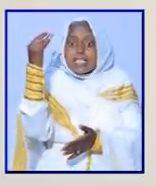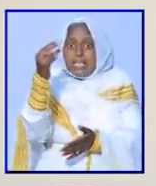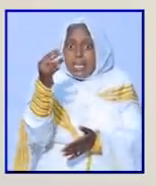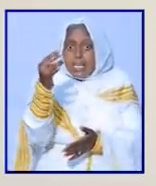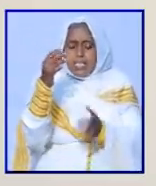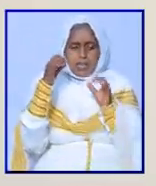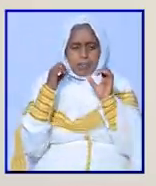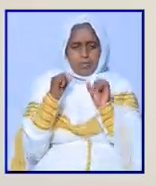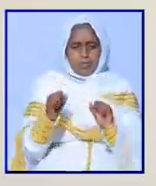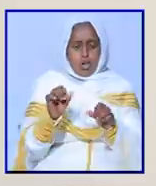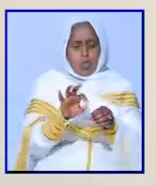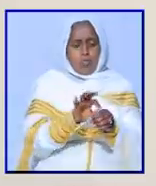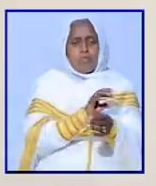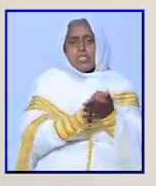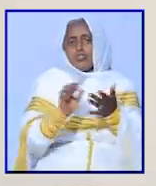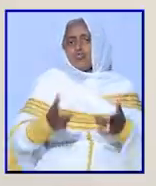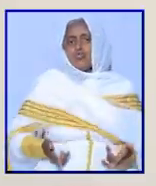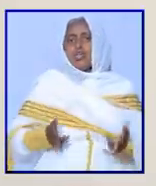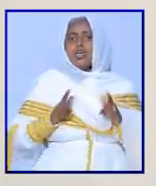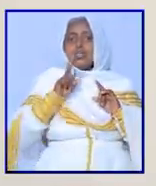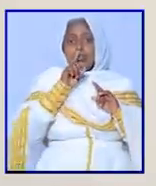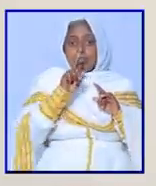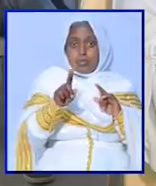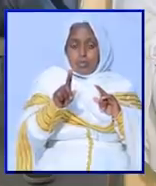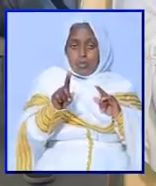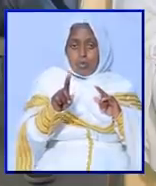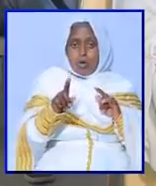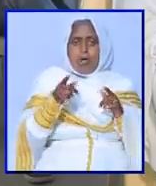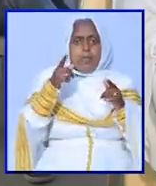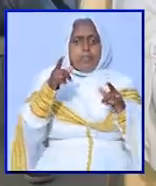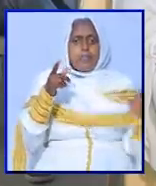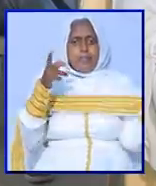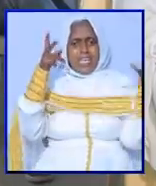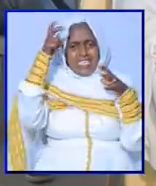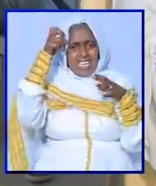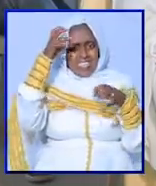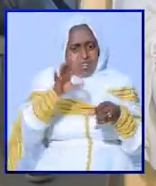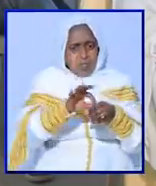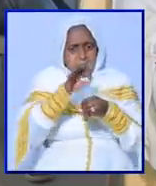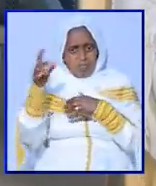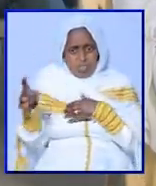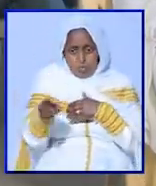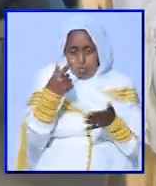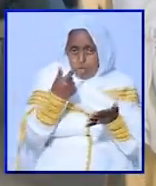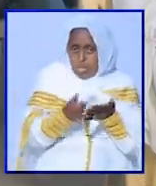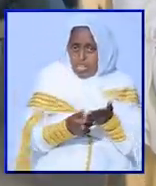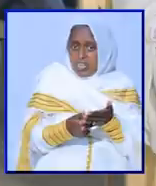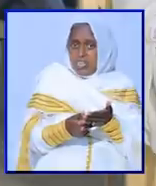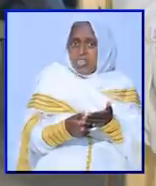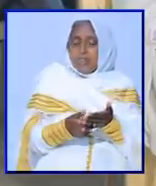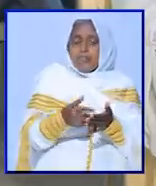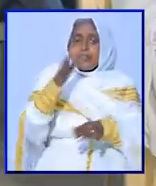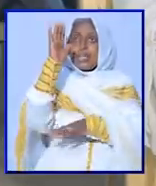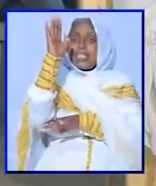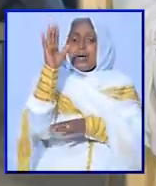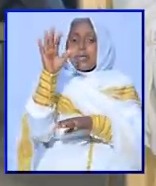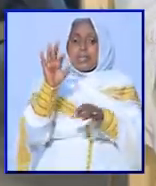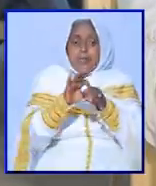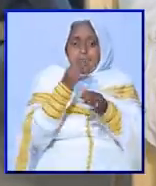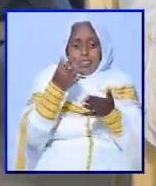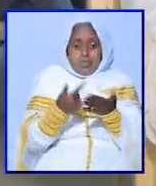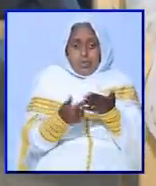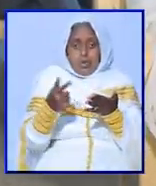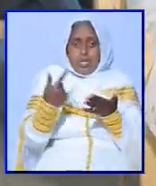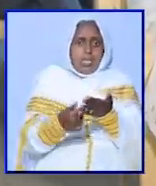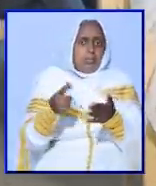ይሄንን እኮ መመስከር የሚቻለው መንፈስ ቅዱስ ይኖር ነው። በሰይጣን መንፈስ ሆኖ ይሄን